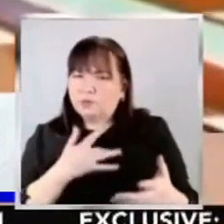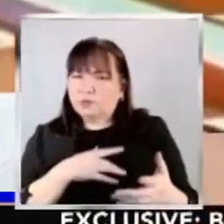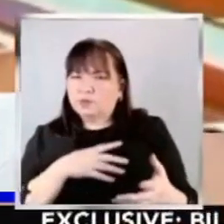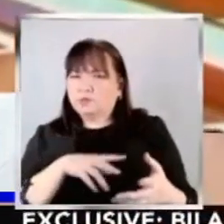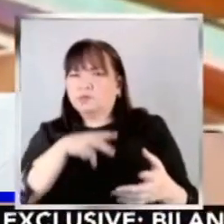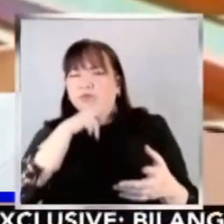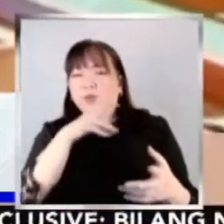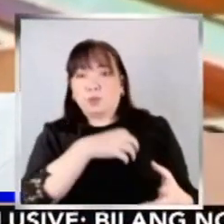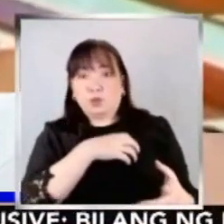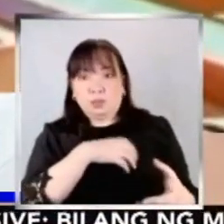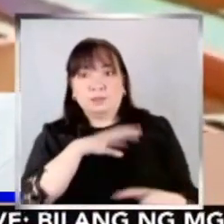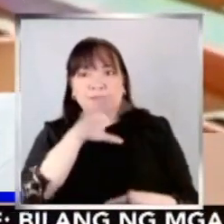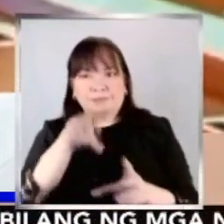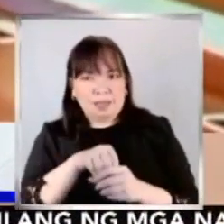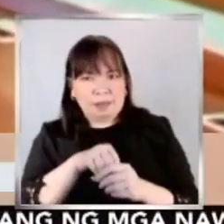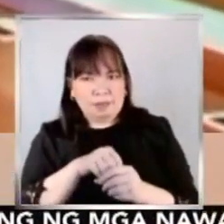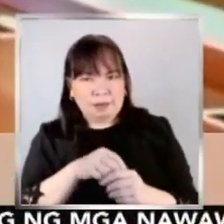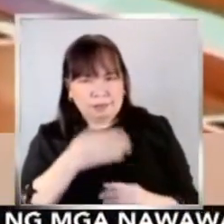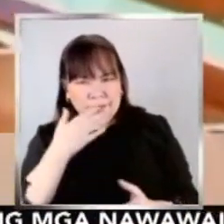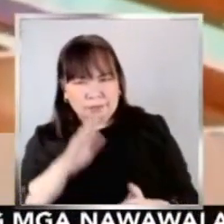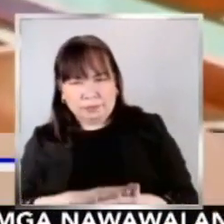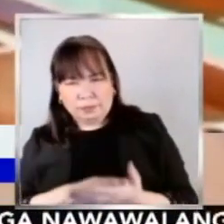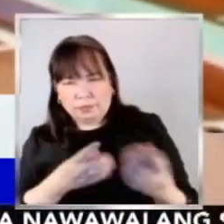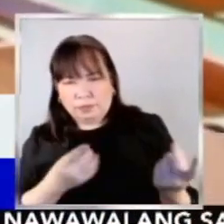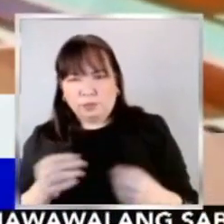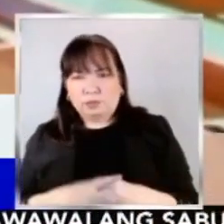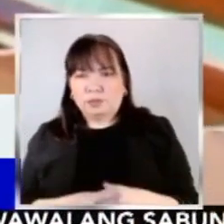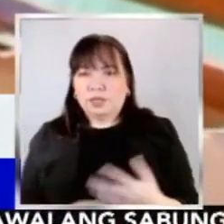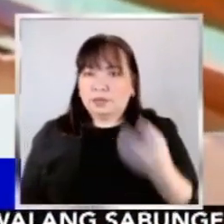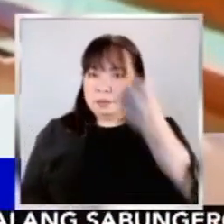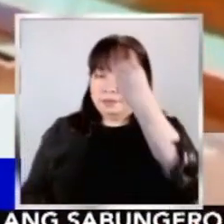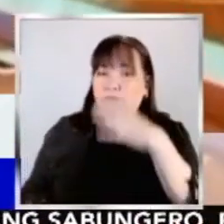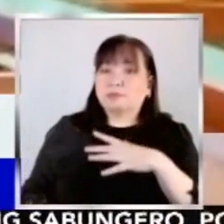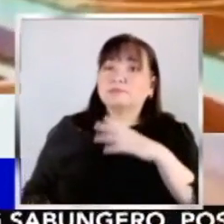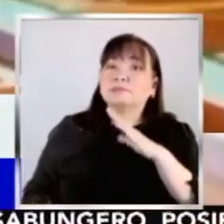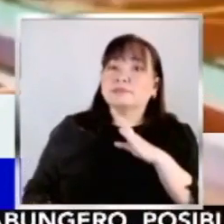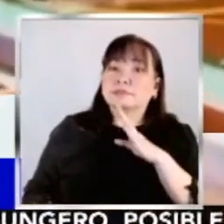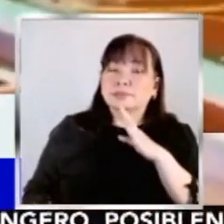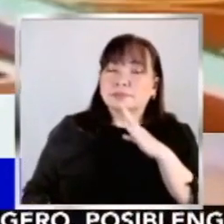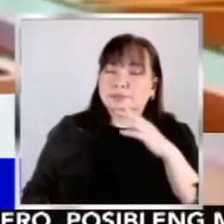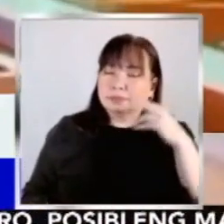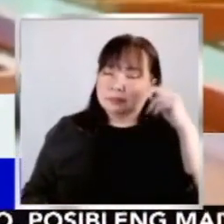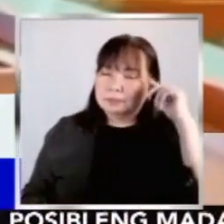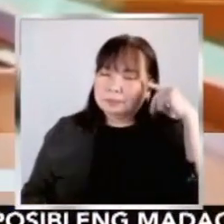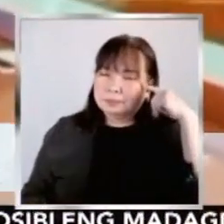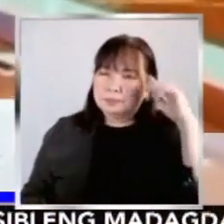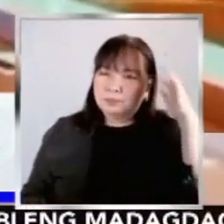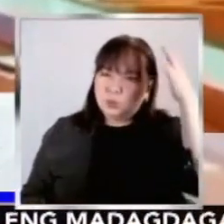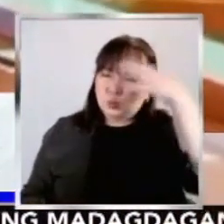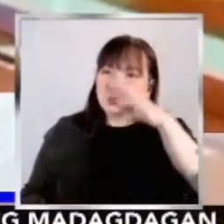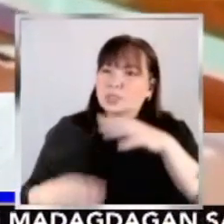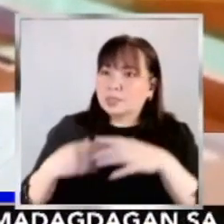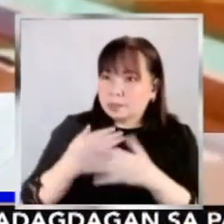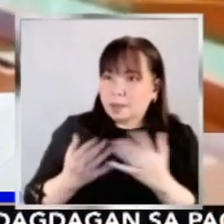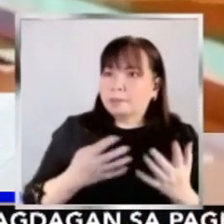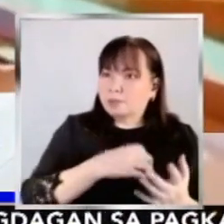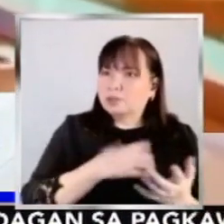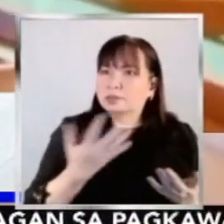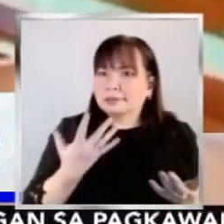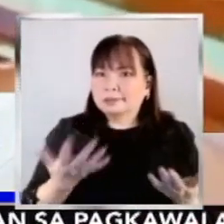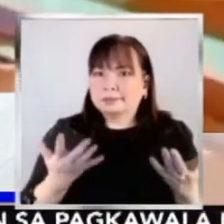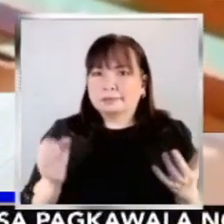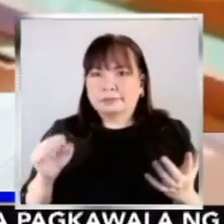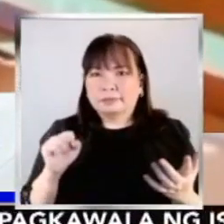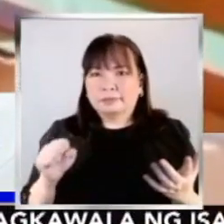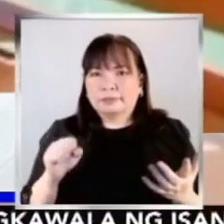natin alam. Ano? May mga information na pumapasok na posibleng may mga policemen na involved. At ito, nasa shoulder talaga